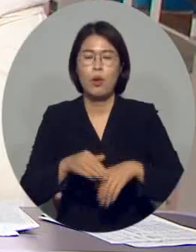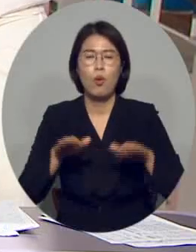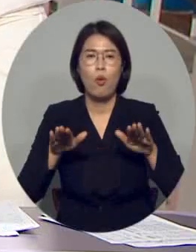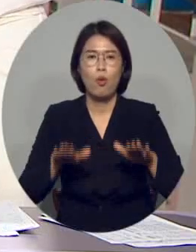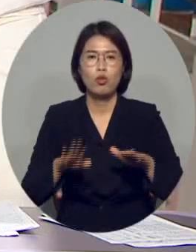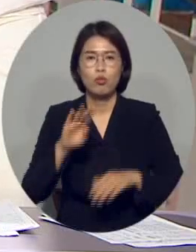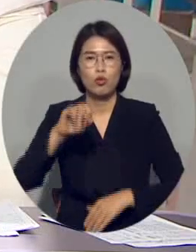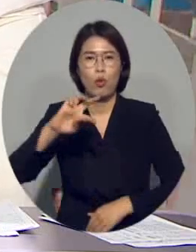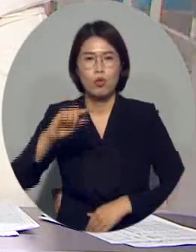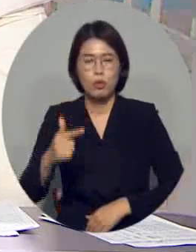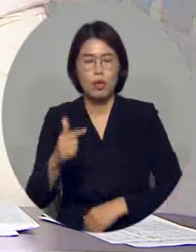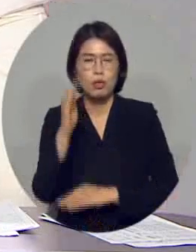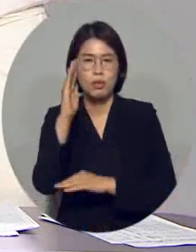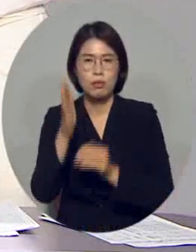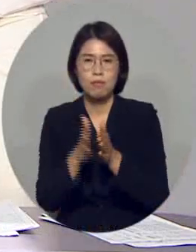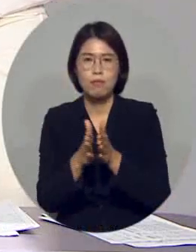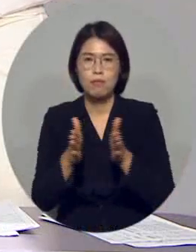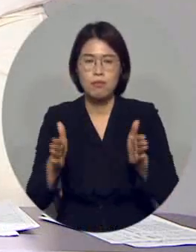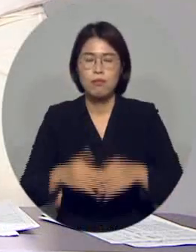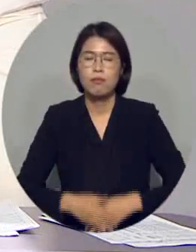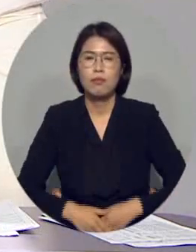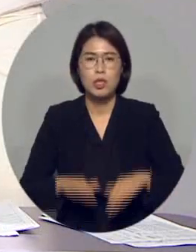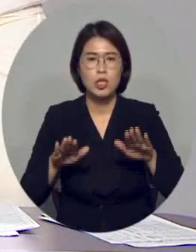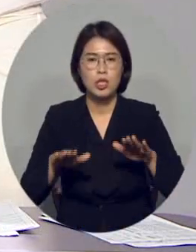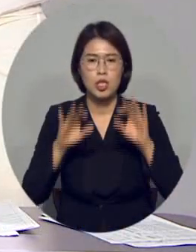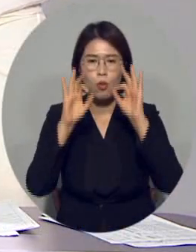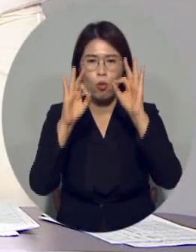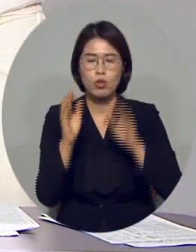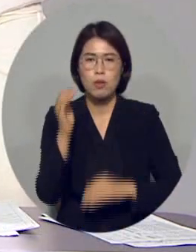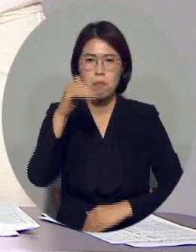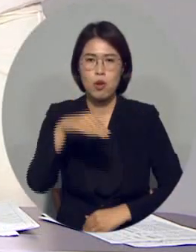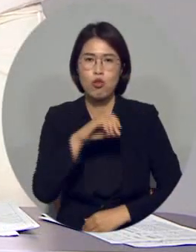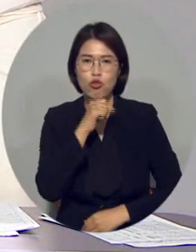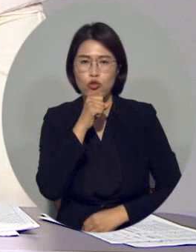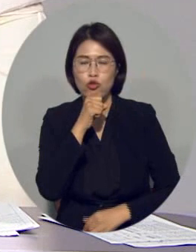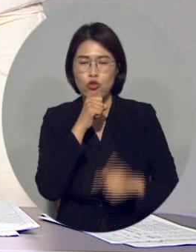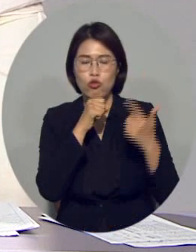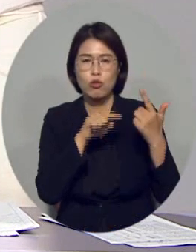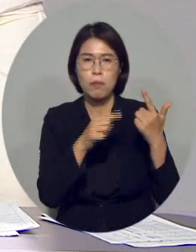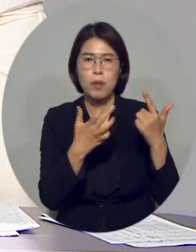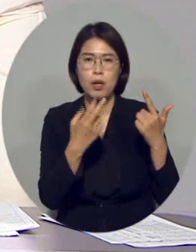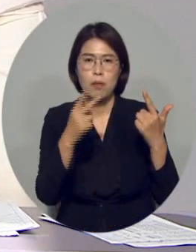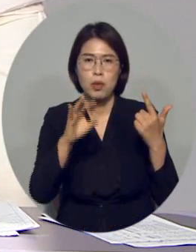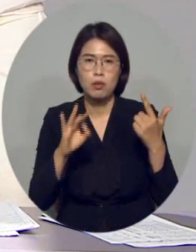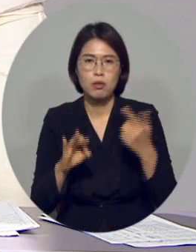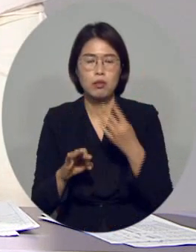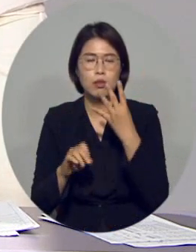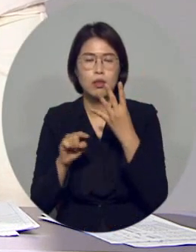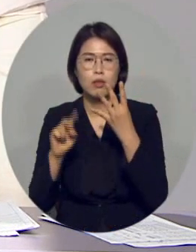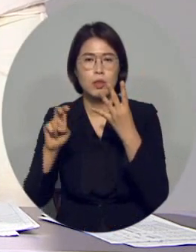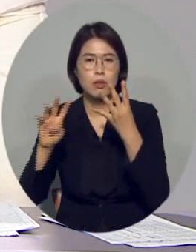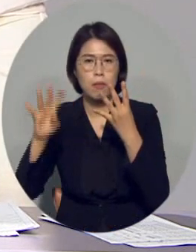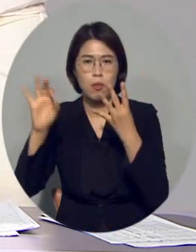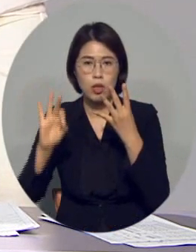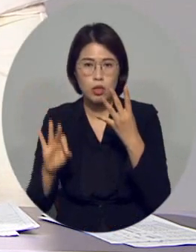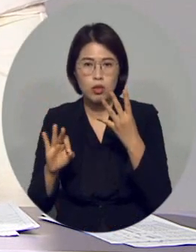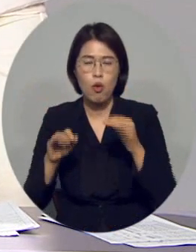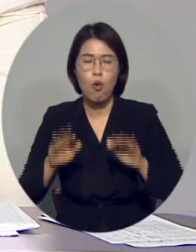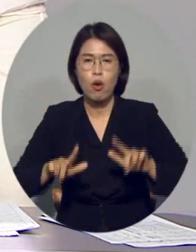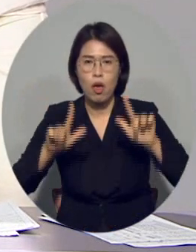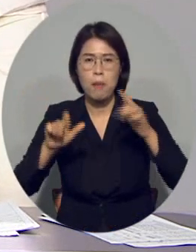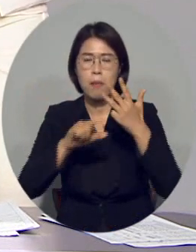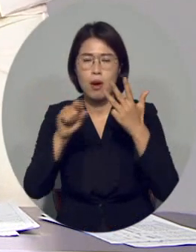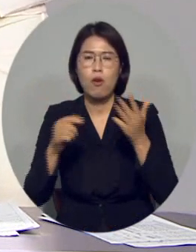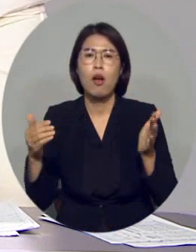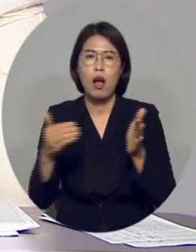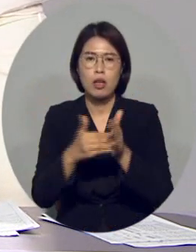오늘은 부동산 소식으로 시작합니다. 지금 보시는 변동률 6.82%, 4.24%는 올해 들어 지난